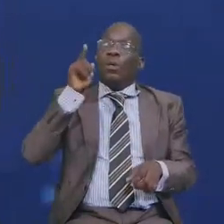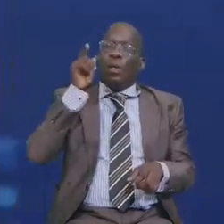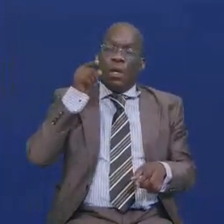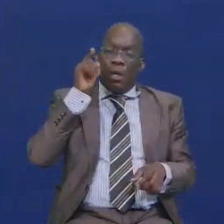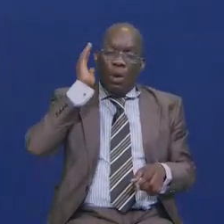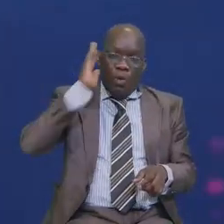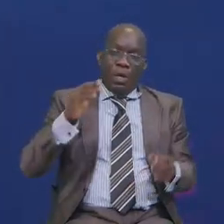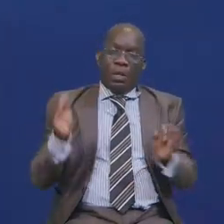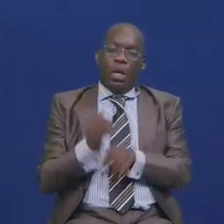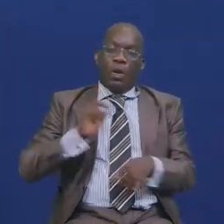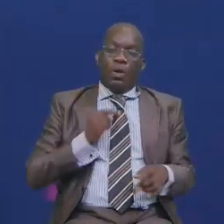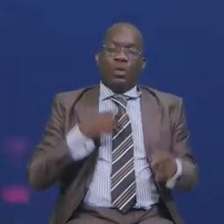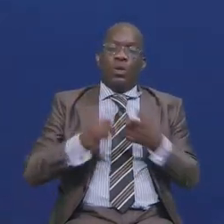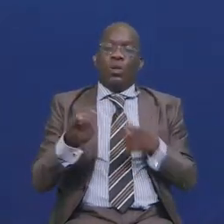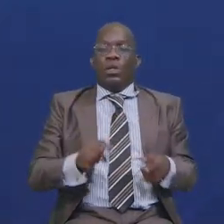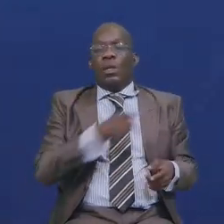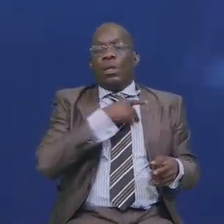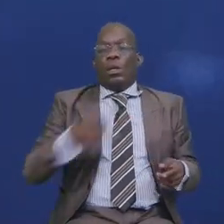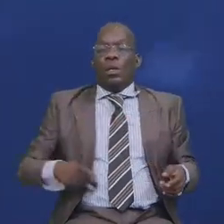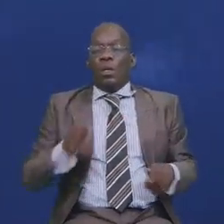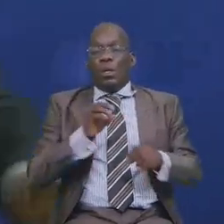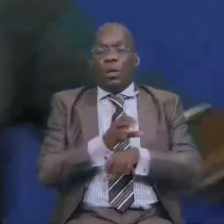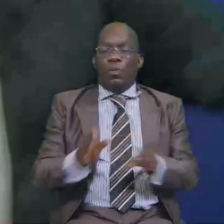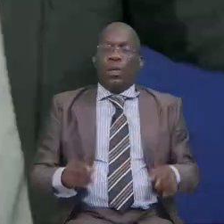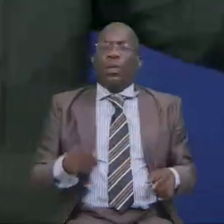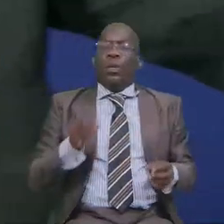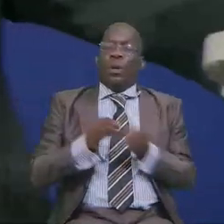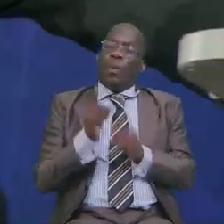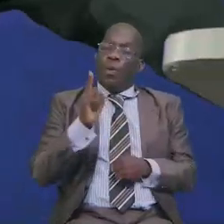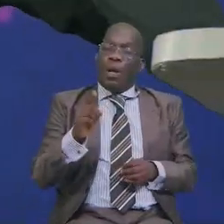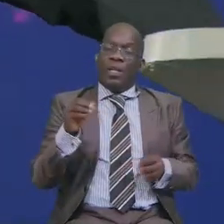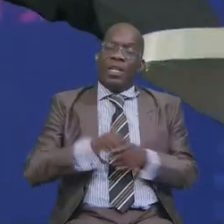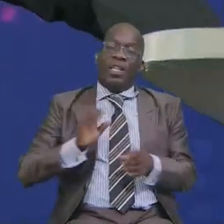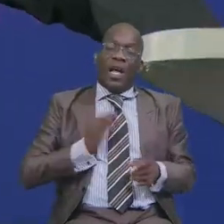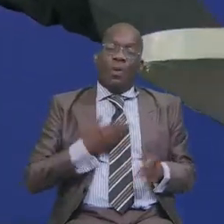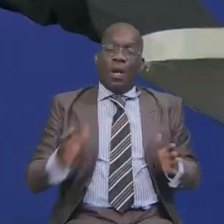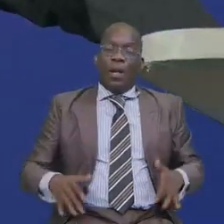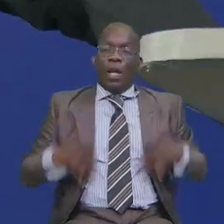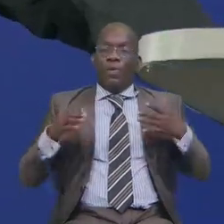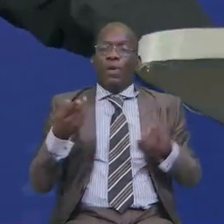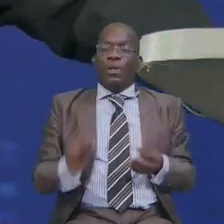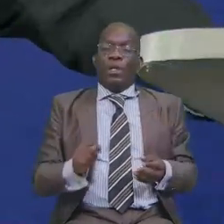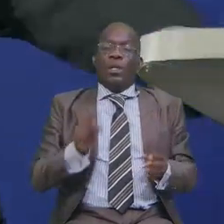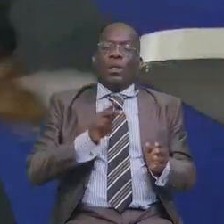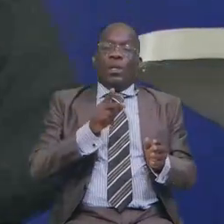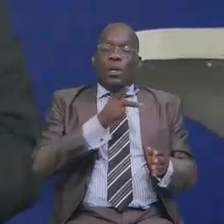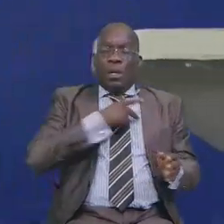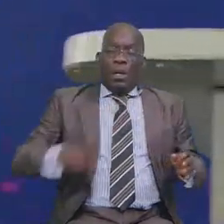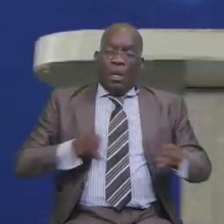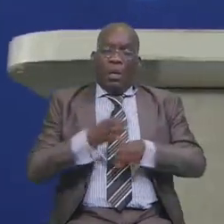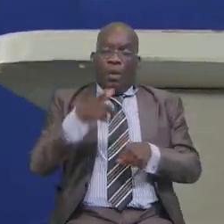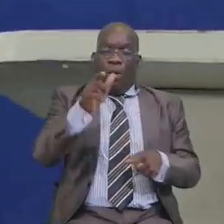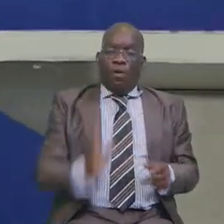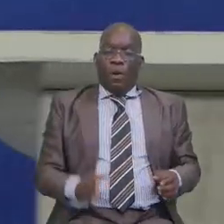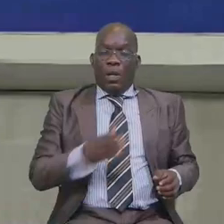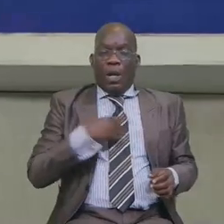Donc, premièrement, dans nos vies, le royaume de Dieu et le royaume de la justice et de la paix.